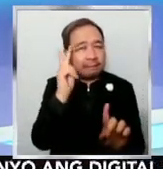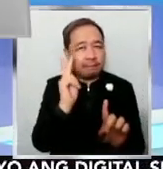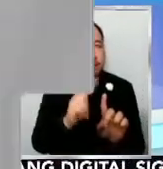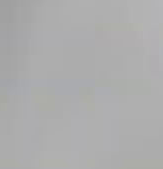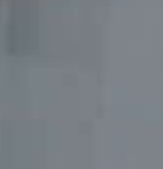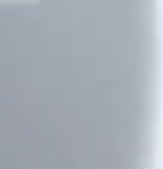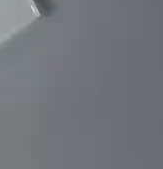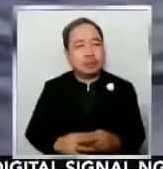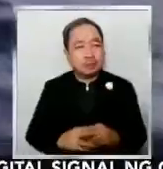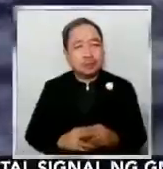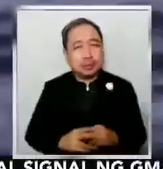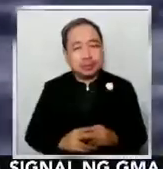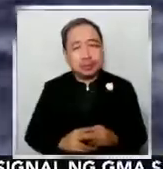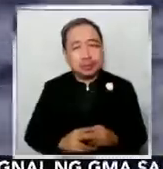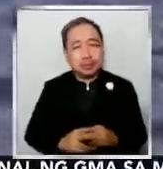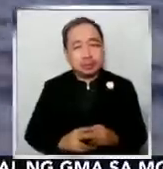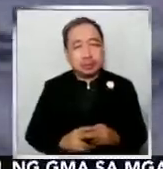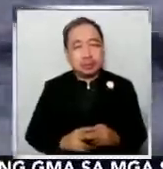Trinidad.